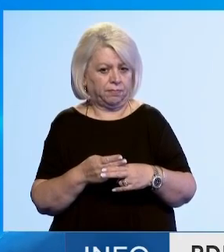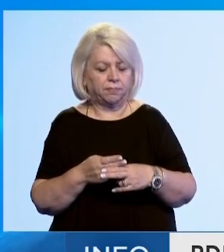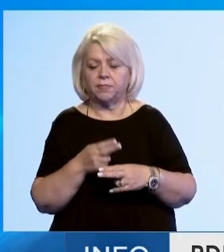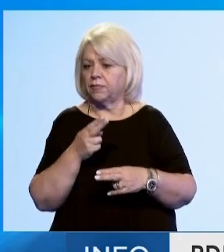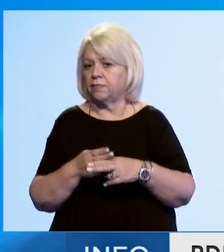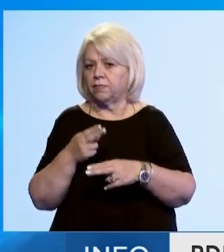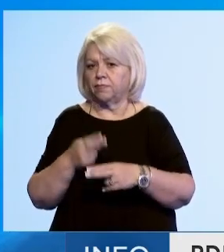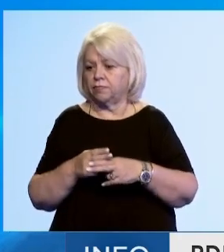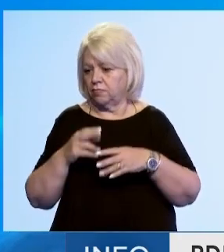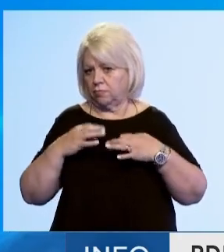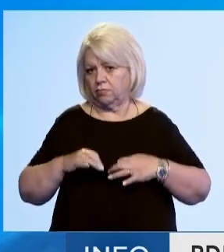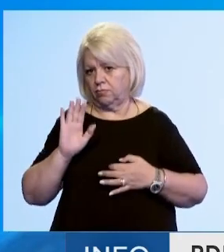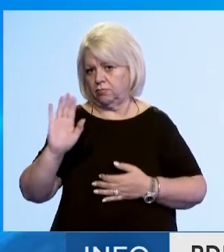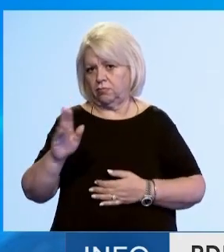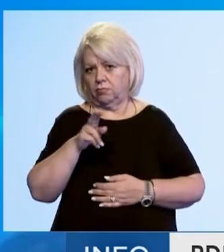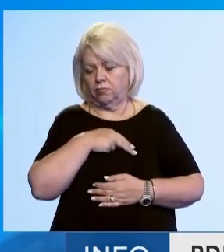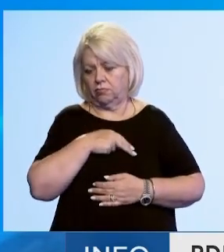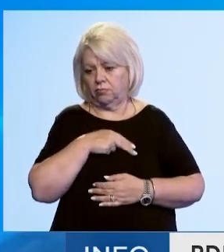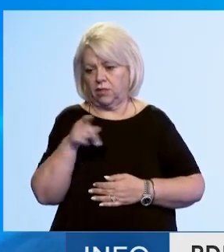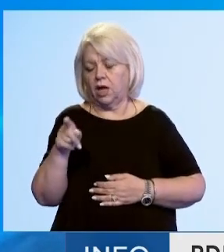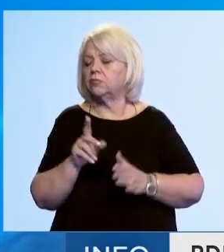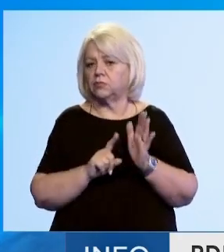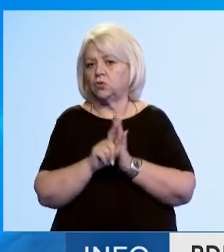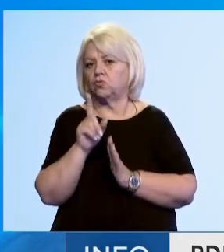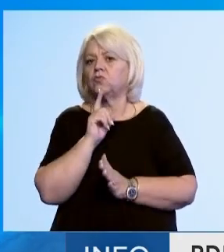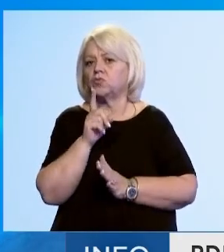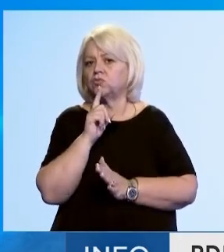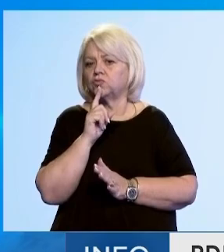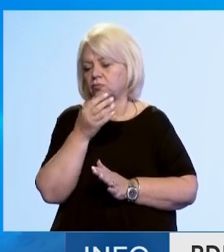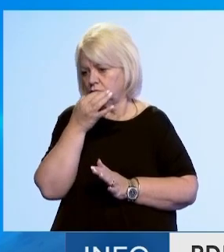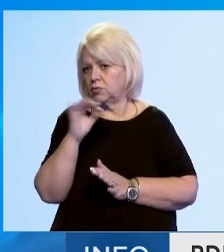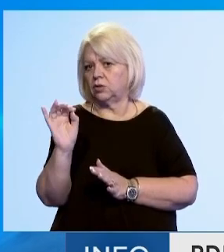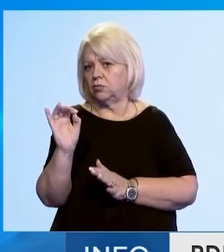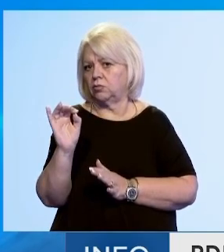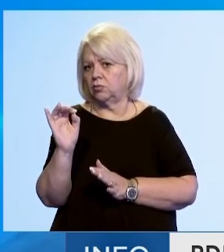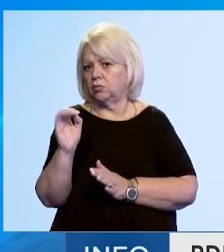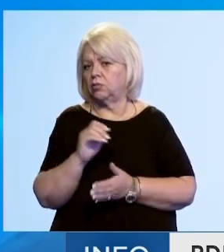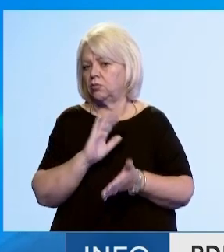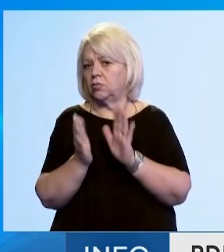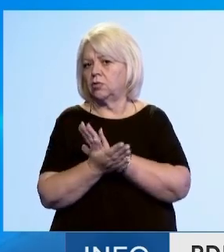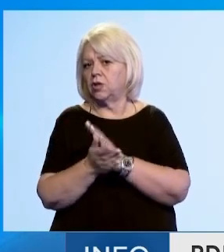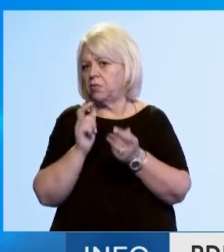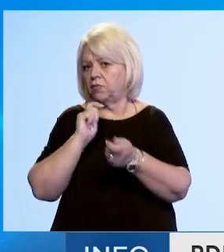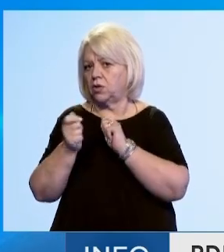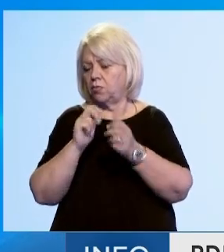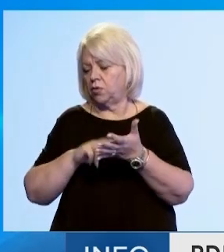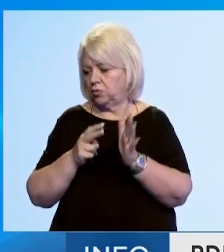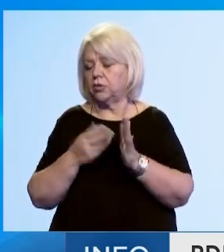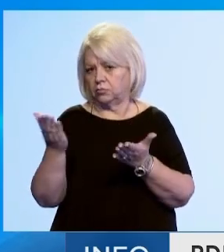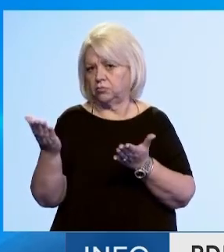diskrecionin e kryetarit komunës dhe ai e vlerëson se kush është më adekuat apo mbos edhe të marrëveshjeve politike, por